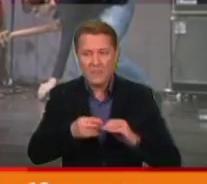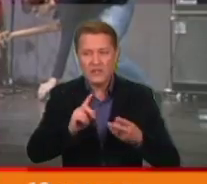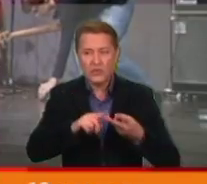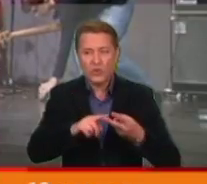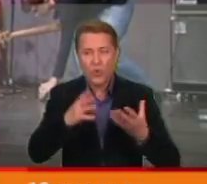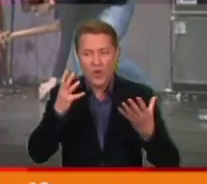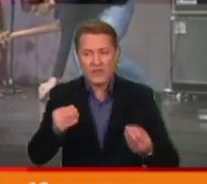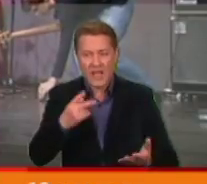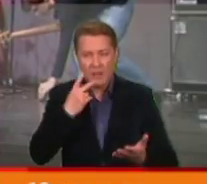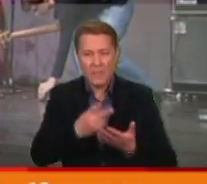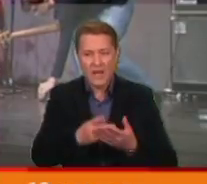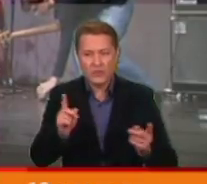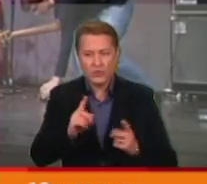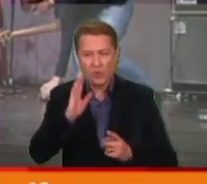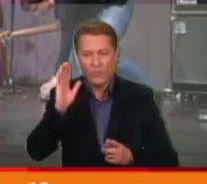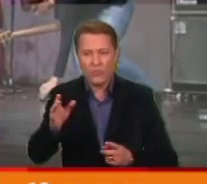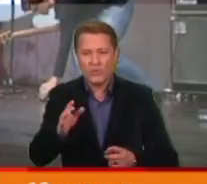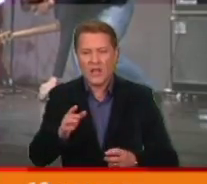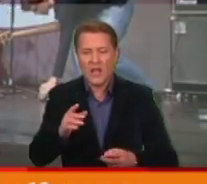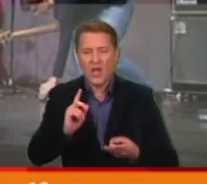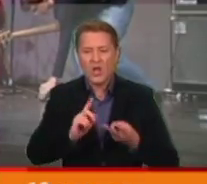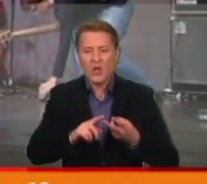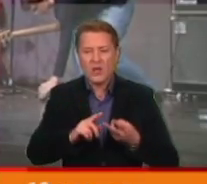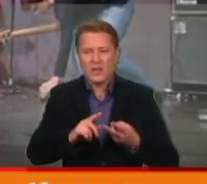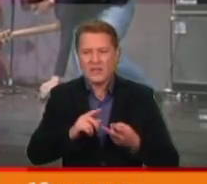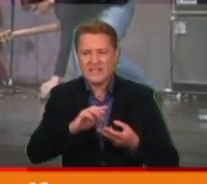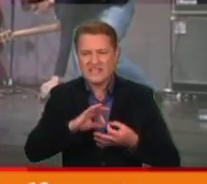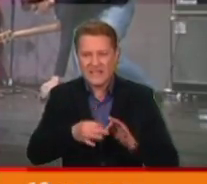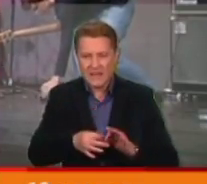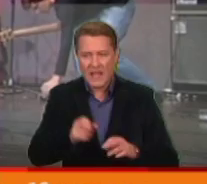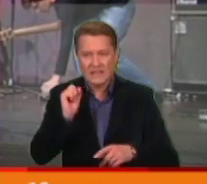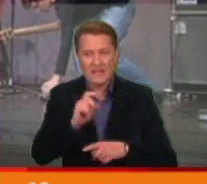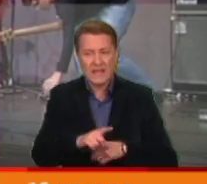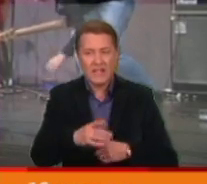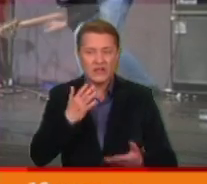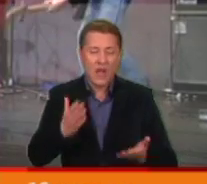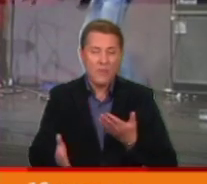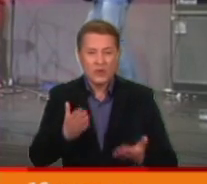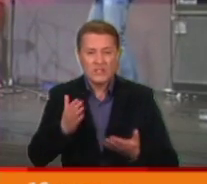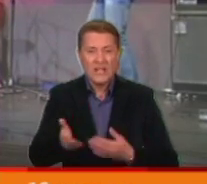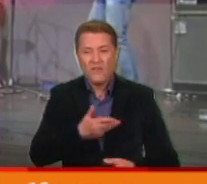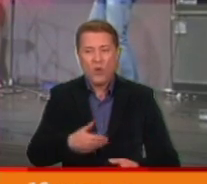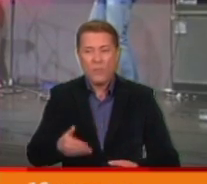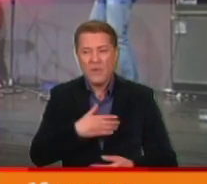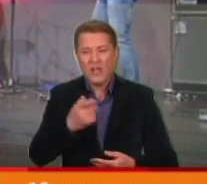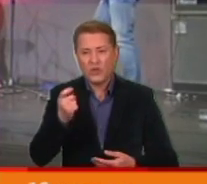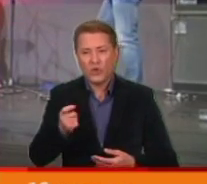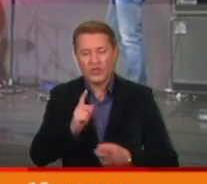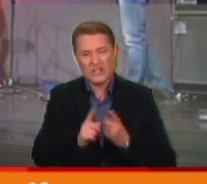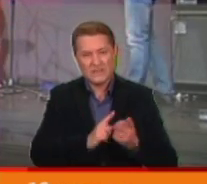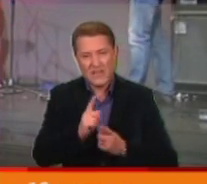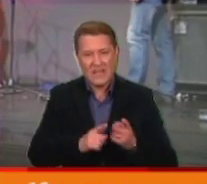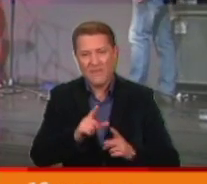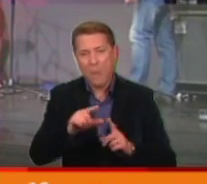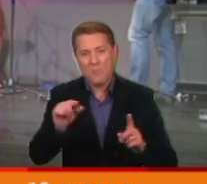я вже бачу, що в нас буде дуже складна задача відібрати 12. І можливо, ми трошки змінимо правила